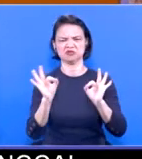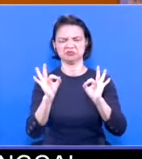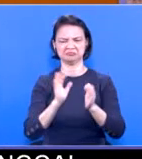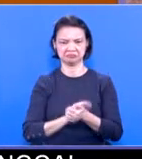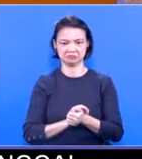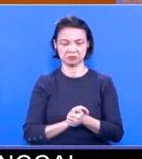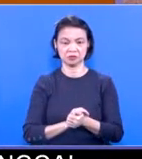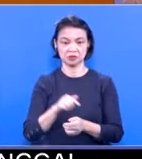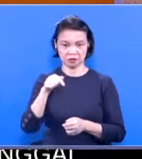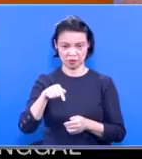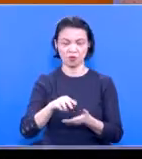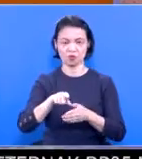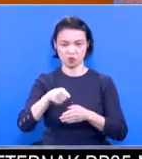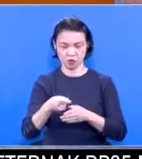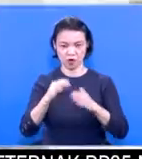surut pada Kamis sore.